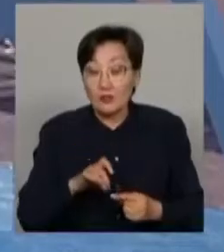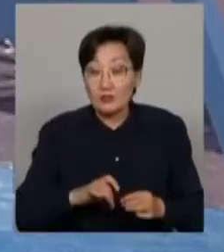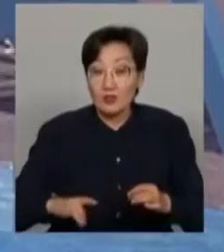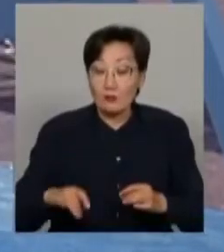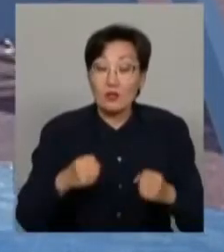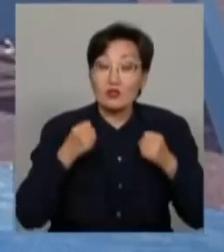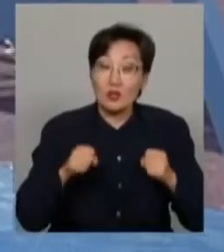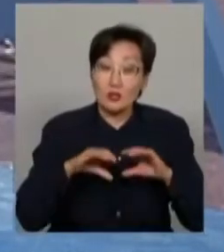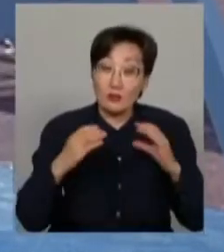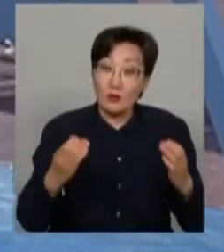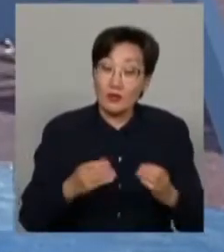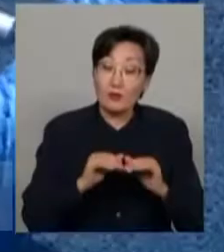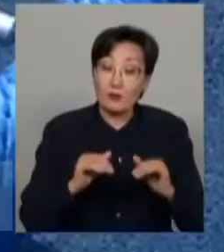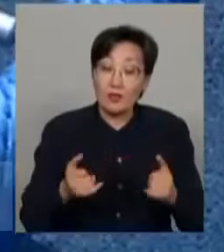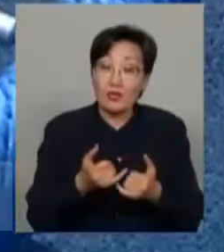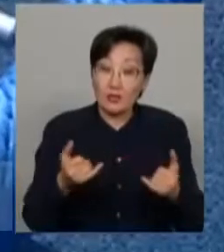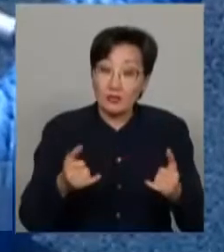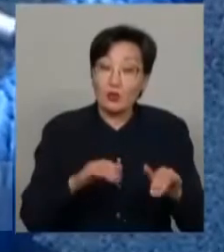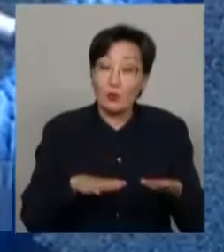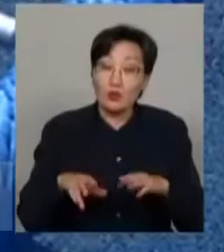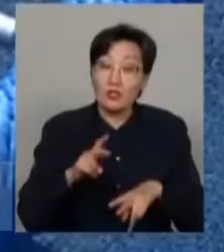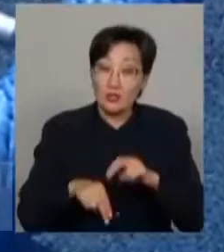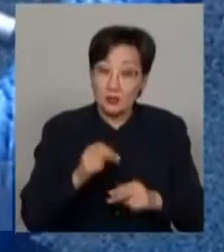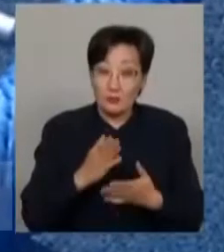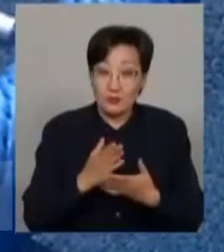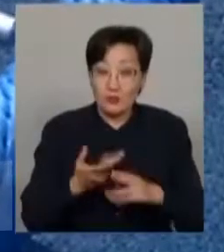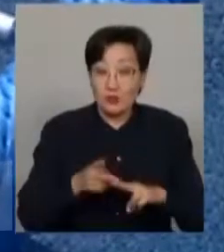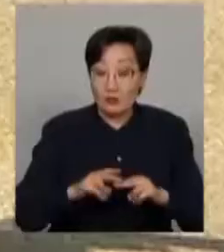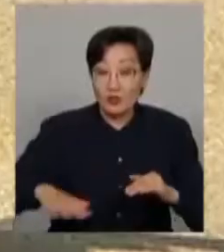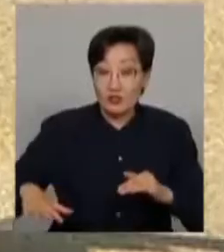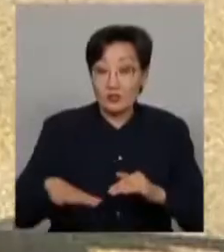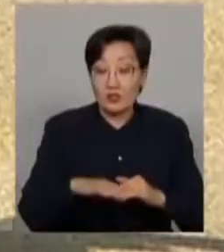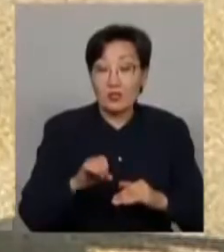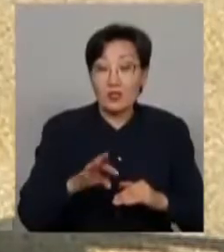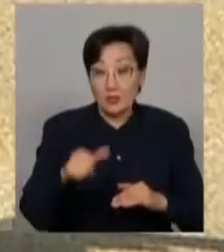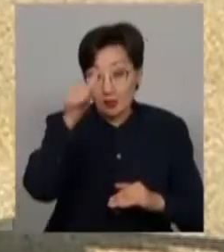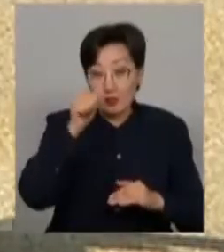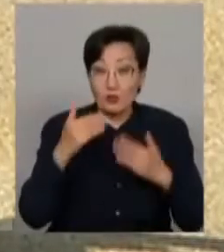спорт алаңқайлары мен балаларға арналған орындар жасалып жатыр. Мамандар аталған аумақтарды қазан айы